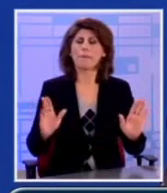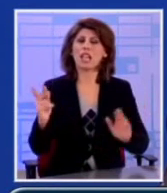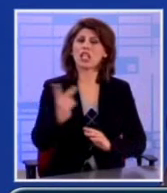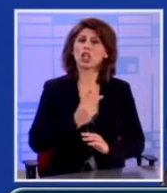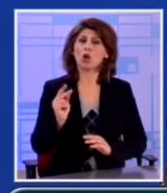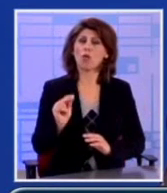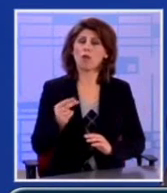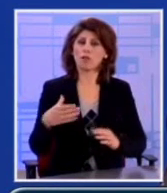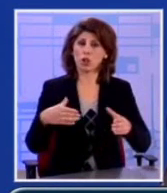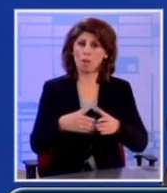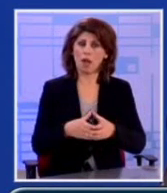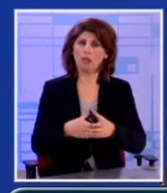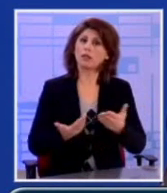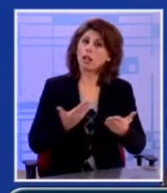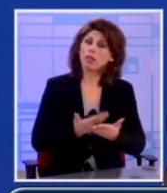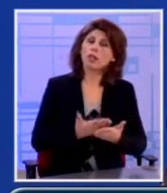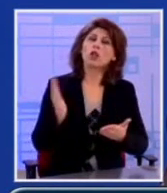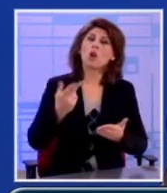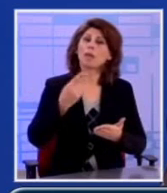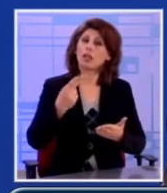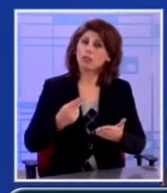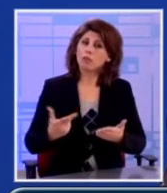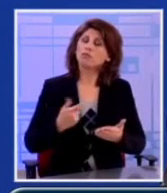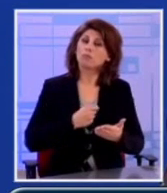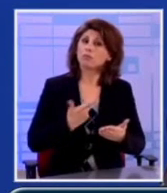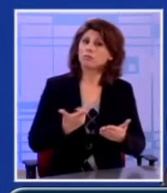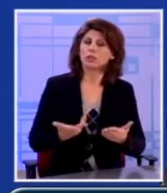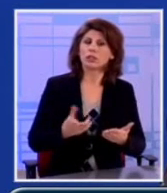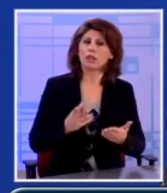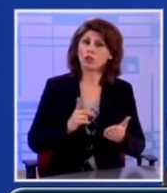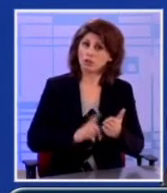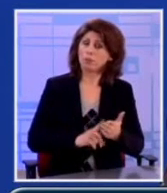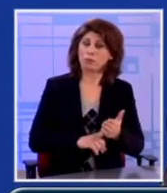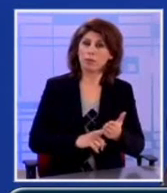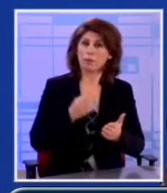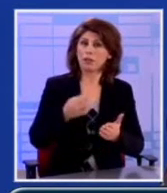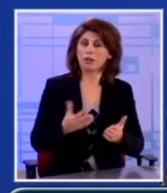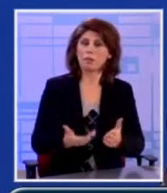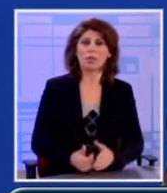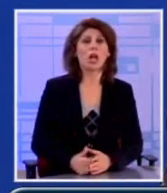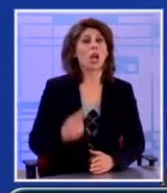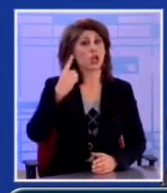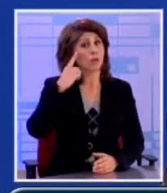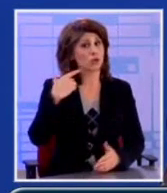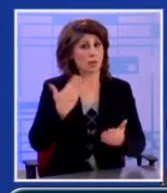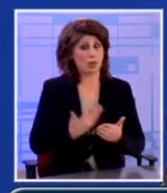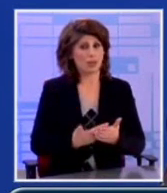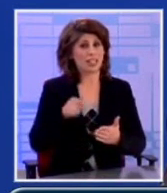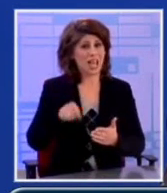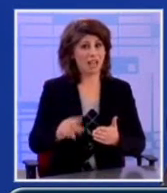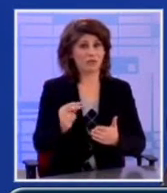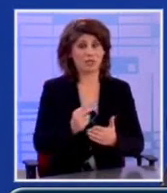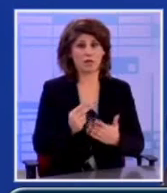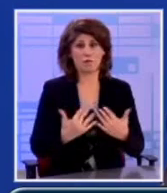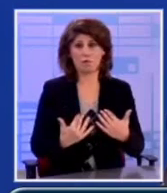ομάδα να θέσει και να θέτει όποια ζητήματα κρίνει. Και νομίζω ότι ήδη έχει αποδειχθεί ότι αυτή η Βουλή